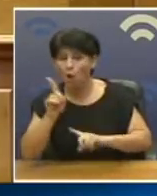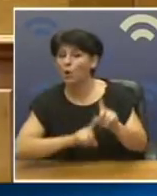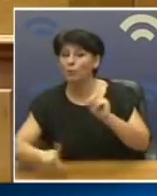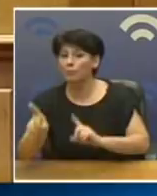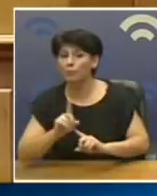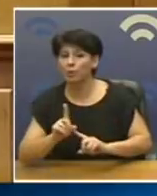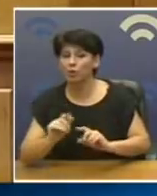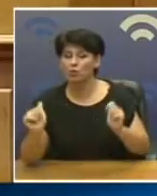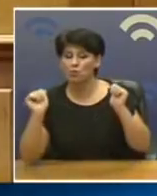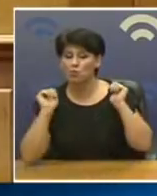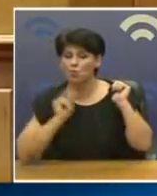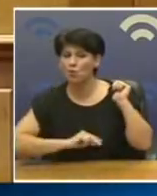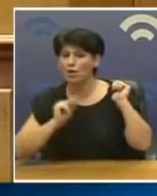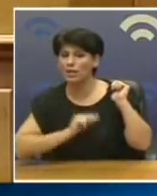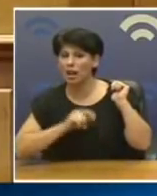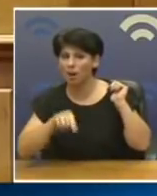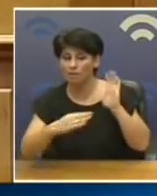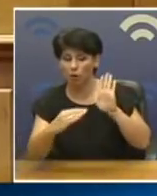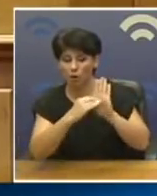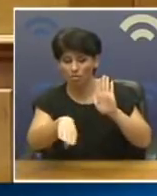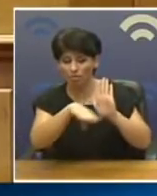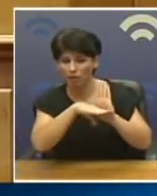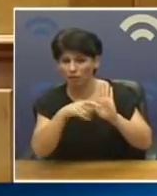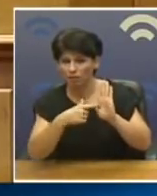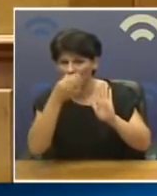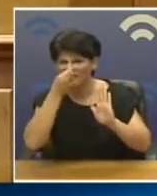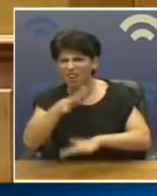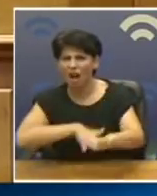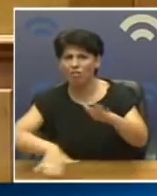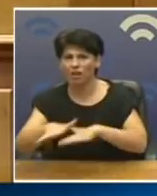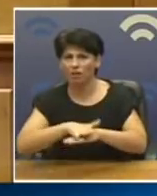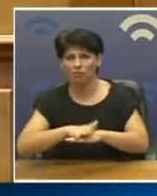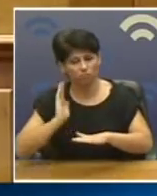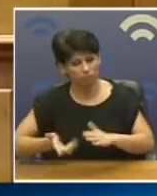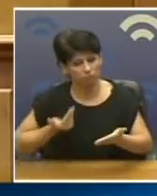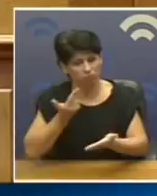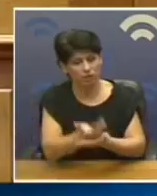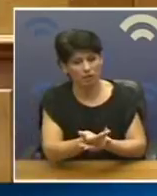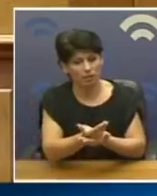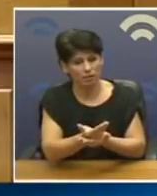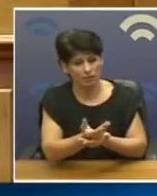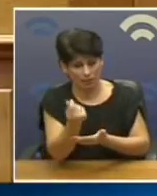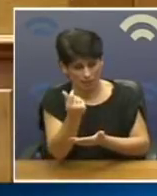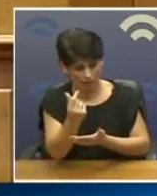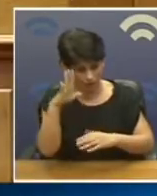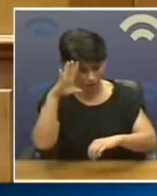από αυτή τη σκανδαλώδη διάταξη και μπορούν να ζητήσουν την αποδέσμευση των χρημάτων τους, που η έγκυρη βρετανική εφημερίδα